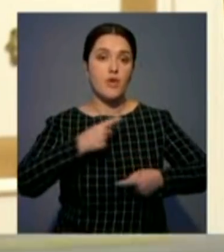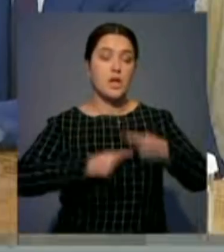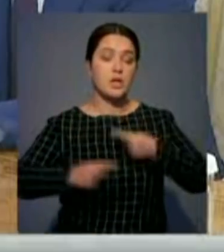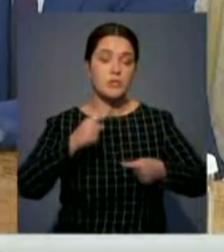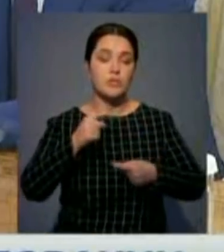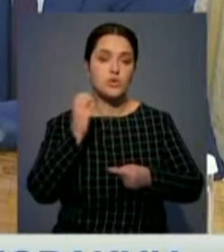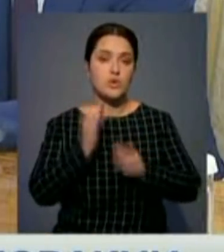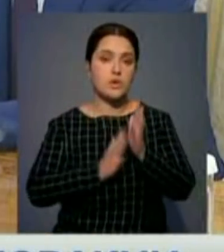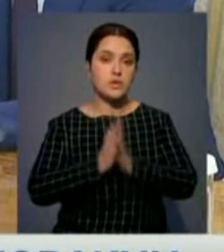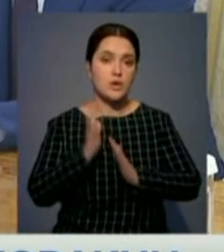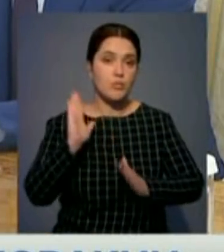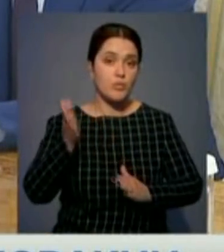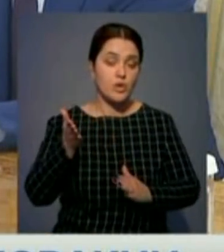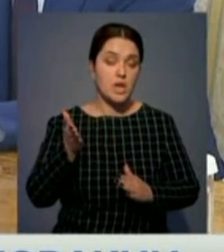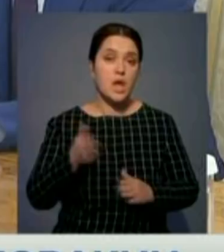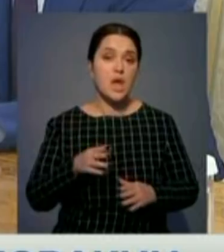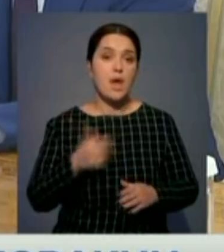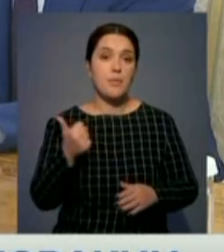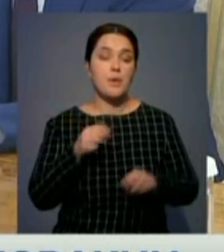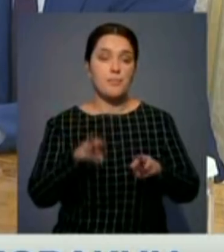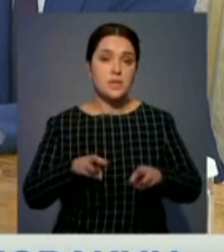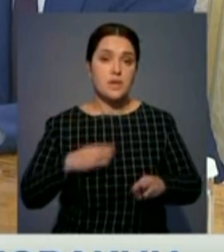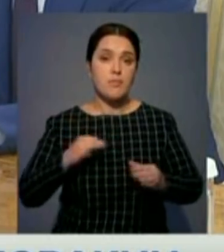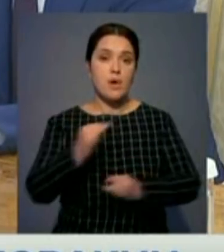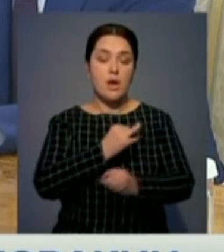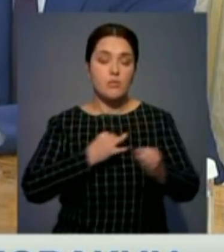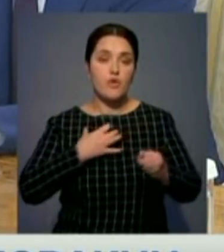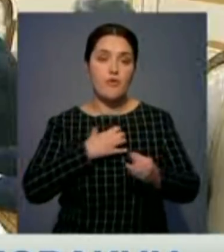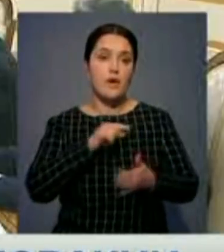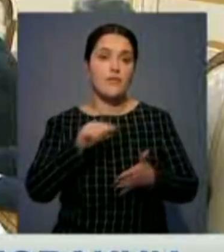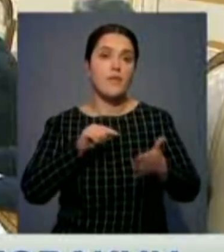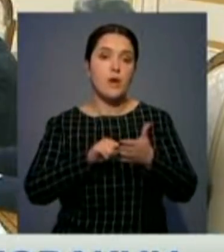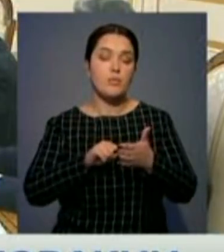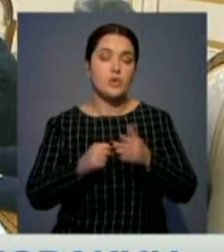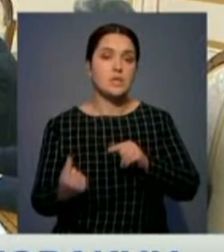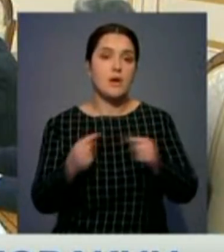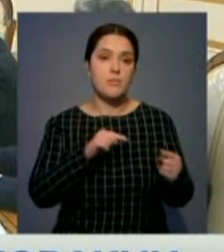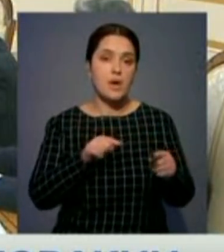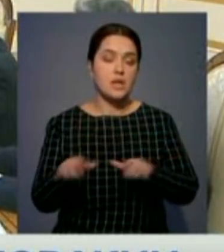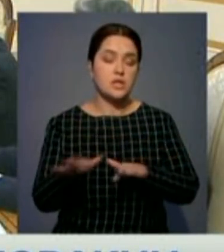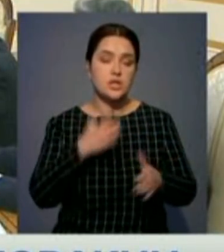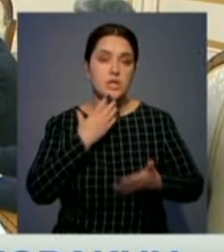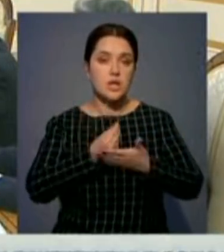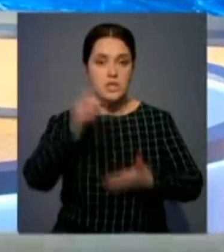достиг желаемого результата. С премьер-министром мы также обсудили важные вопросы взаимоотношения наших стран.